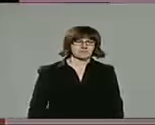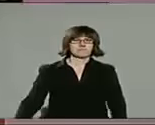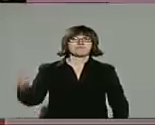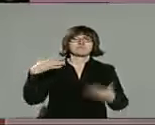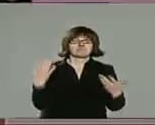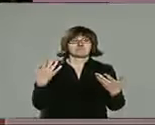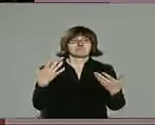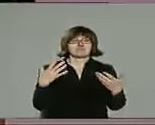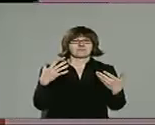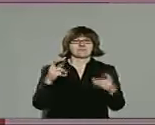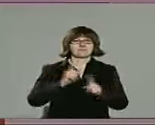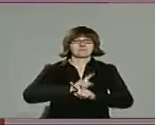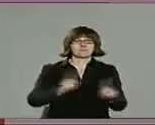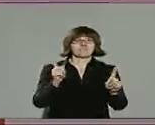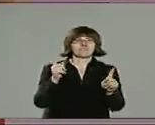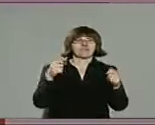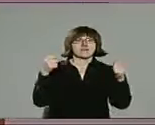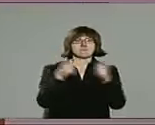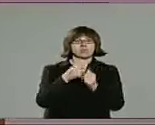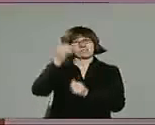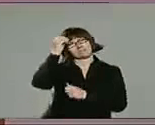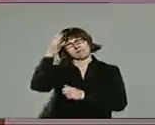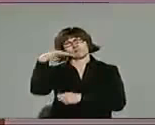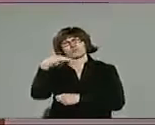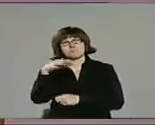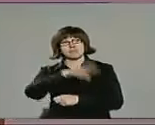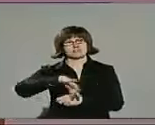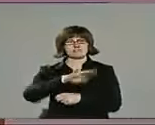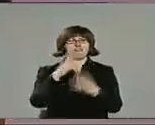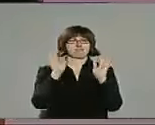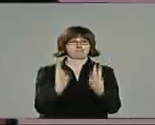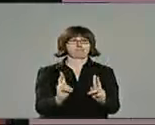Aber eben nicht, damit ein Bundesbildungsminister der guten